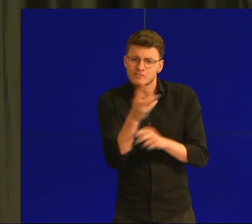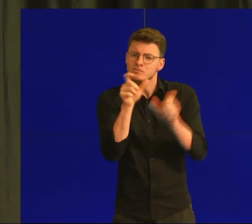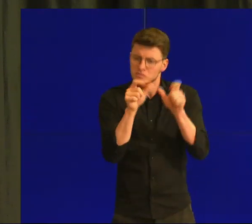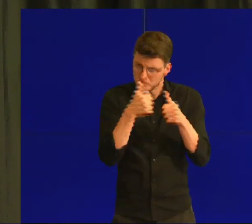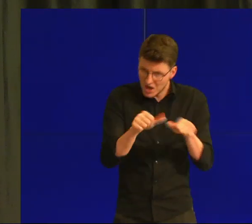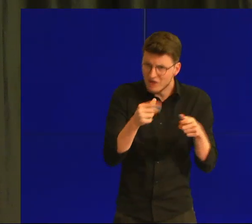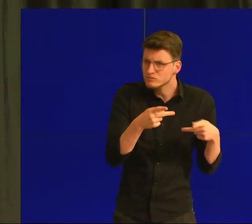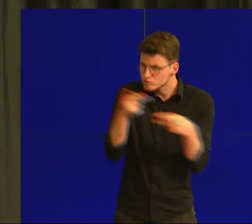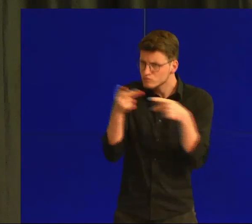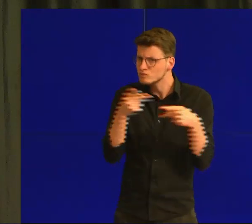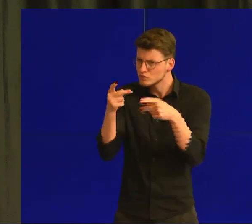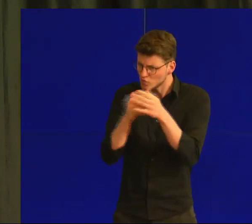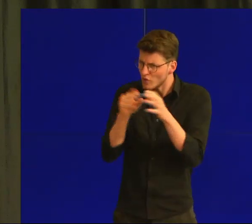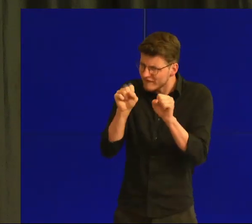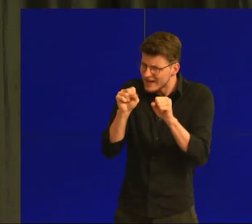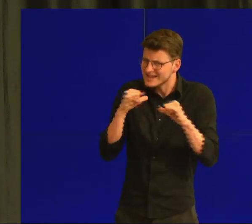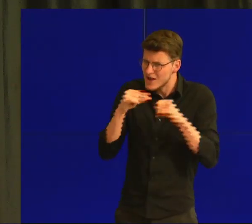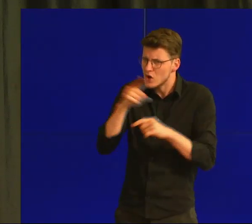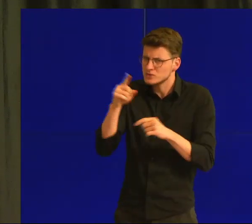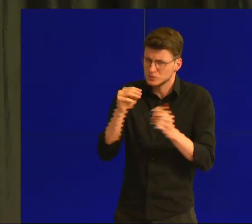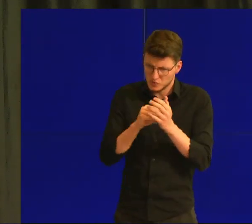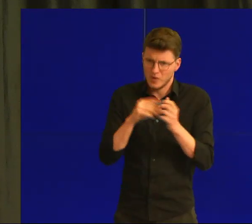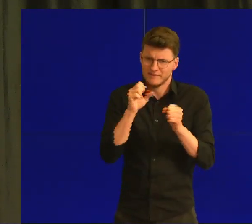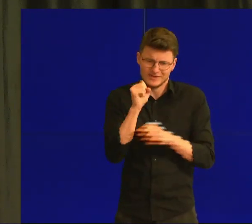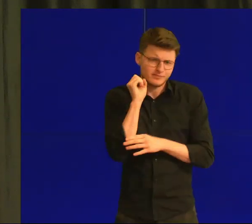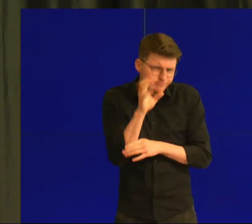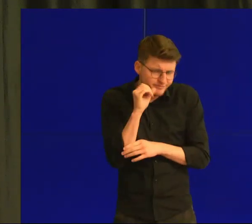dynasty valises dans des